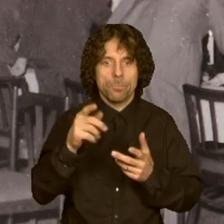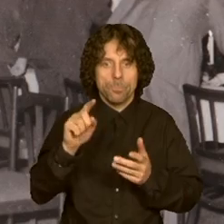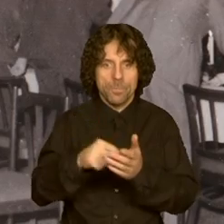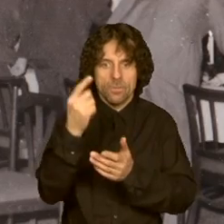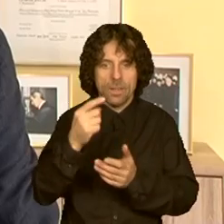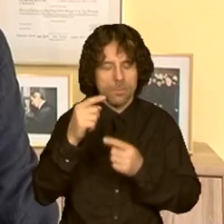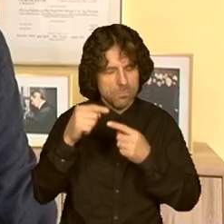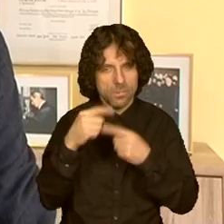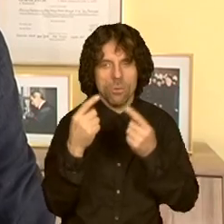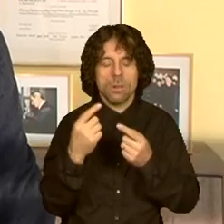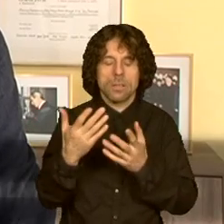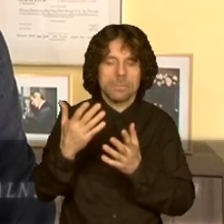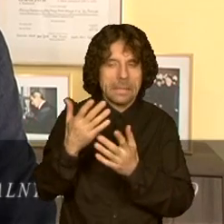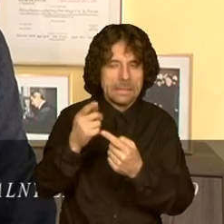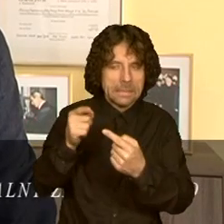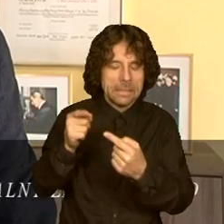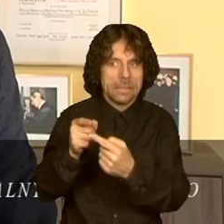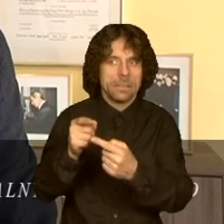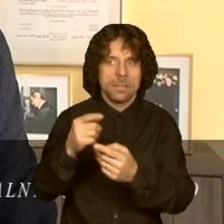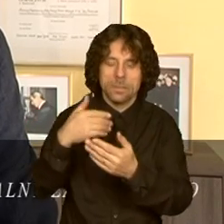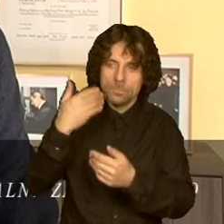jeszcze nigdy nie wygłosiłem laudacji z takim przekonaniem.